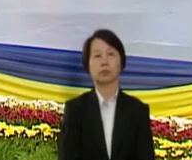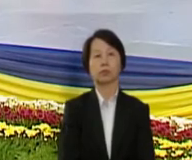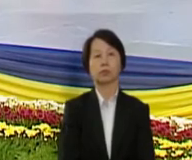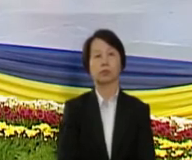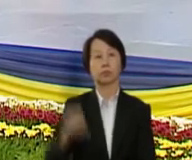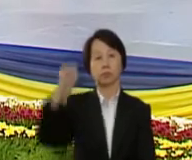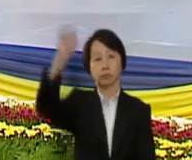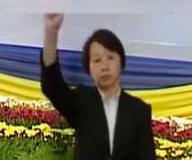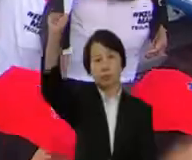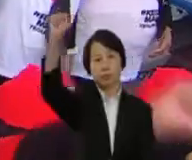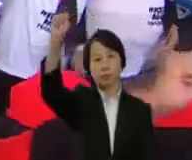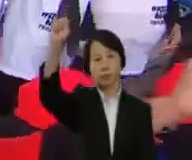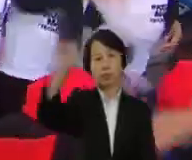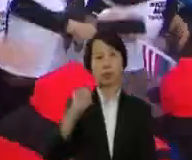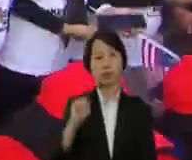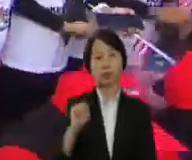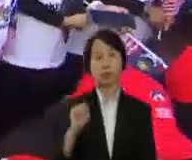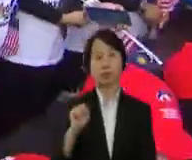Merdeka!